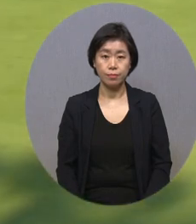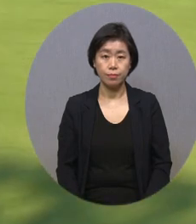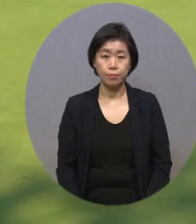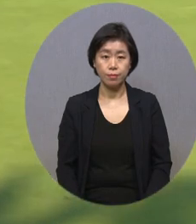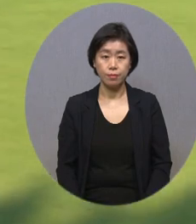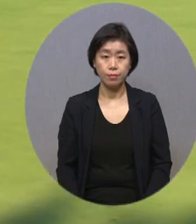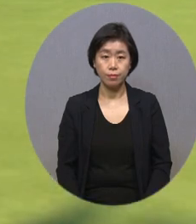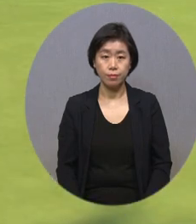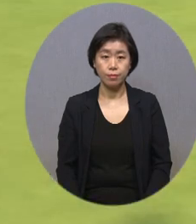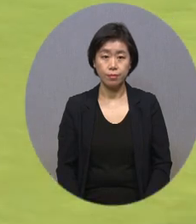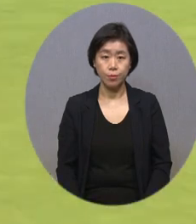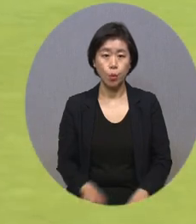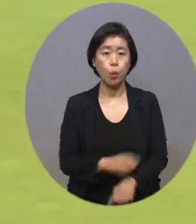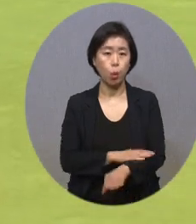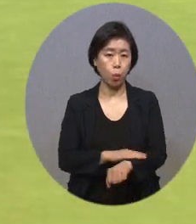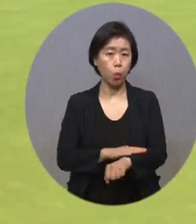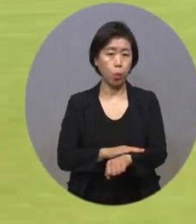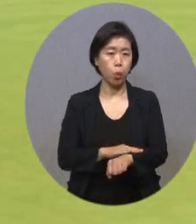나이스.